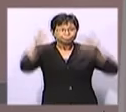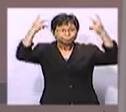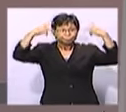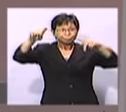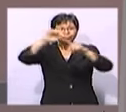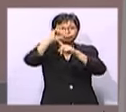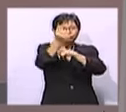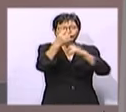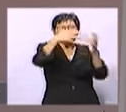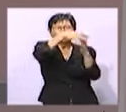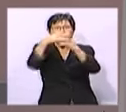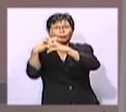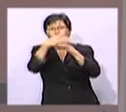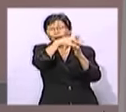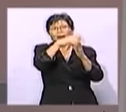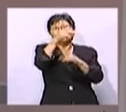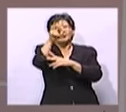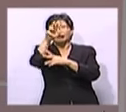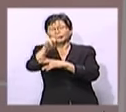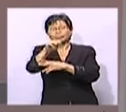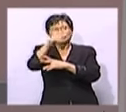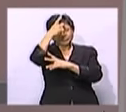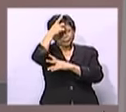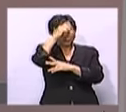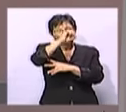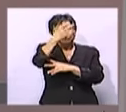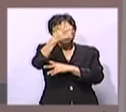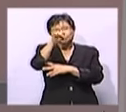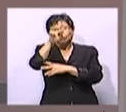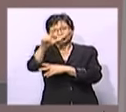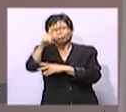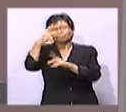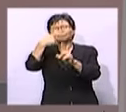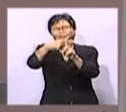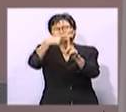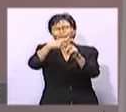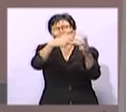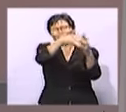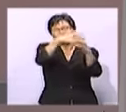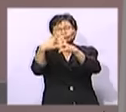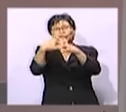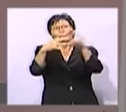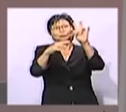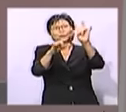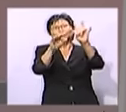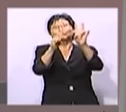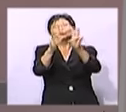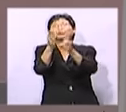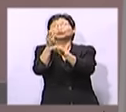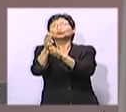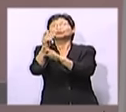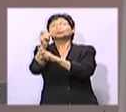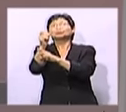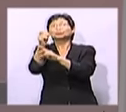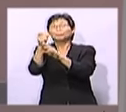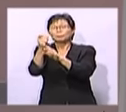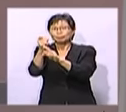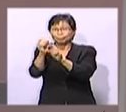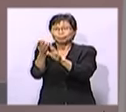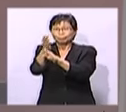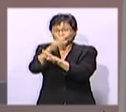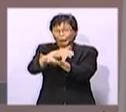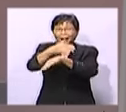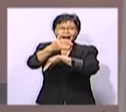Presiden Kesatuan Rugby Malaysia KRM Datuk Shahrul Zaman Yahya optimis skuad rugby 7 sebelah negara mampu meraih pingat pada Sukan